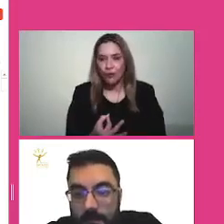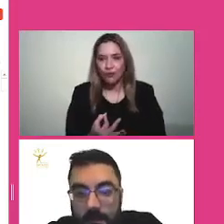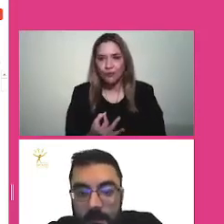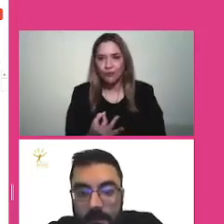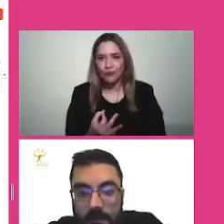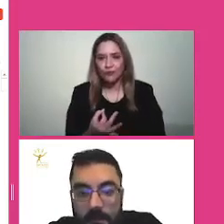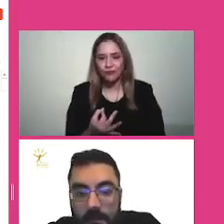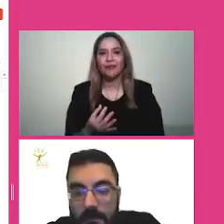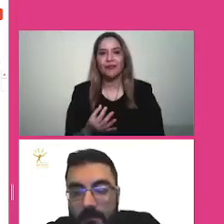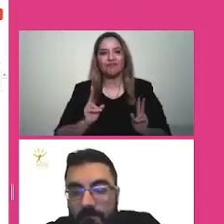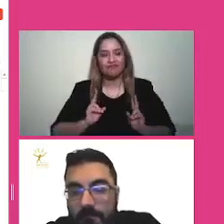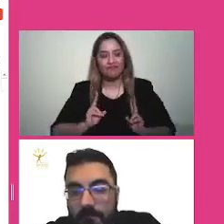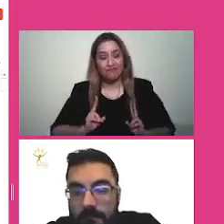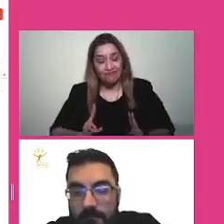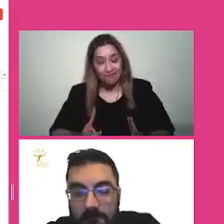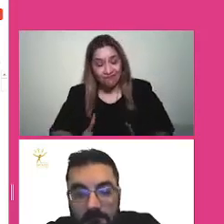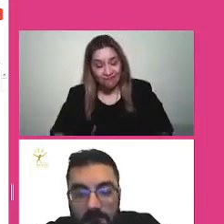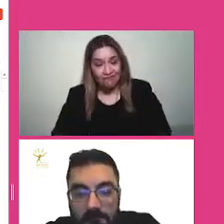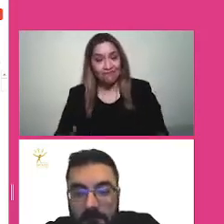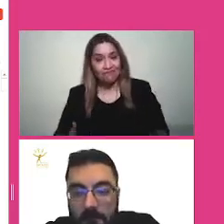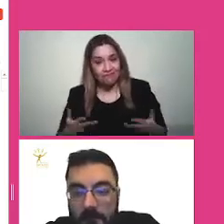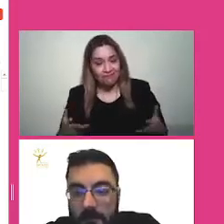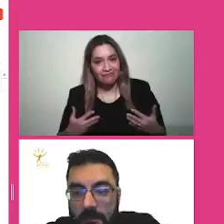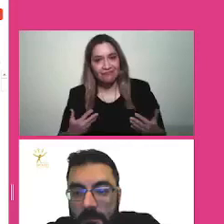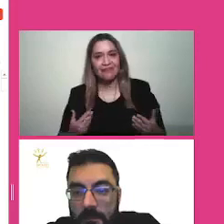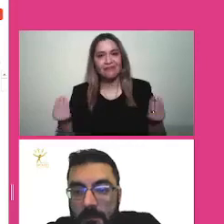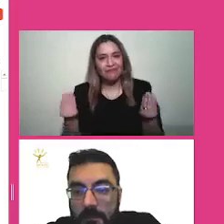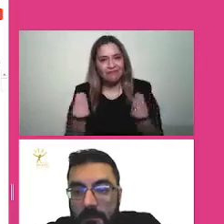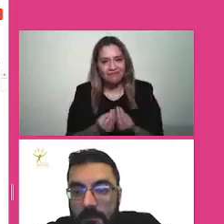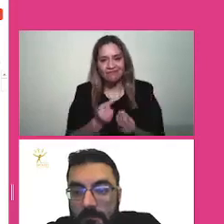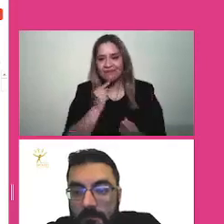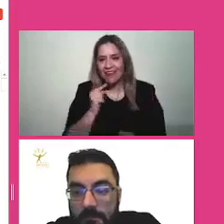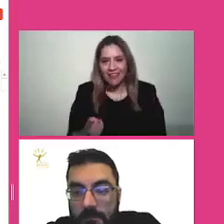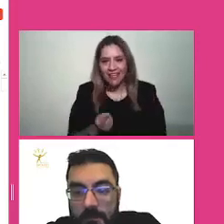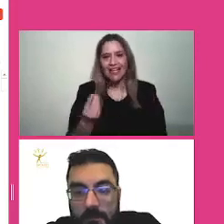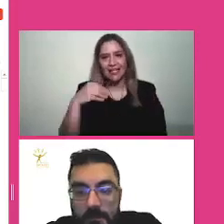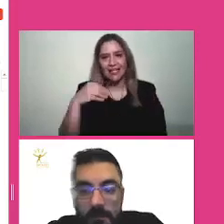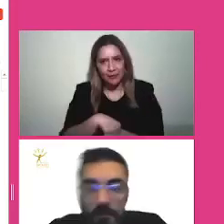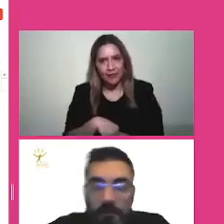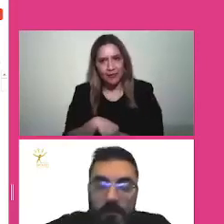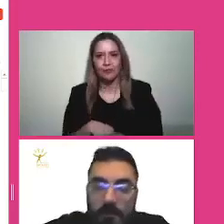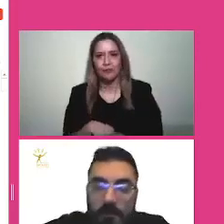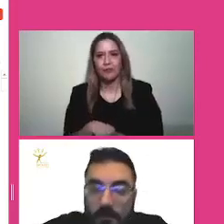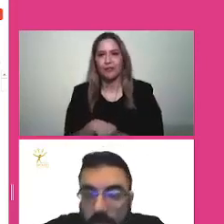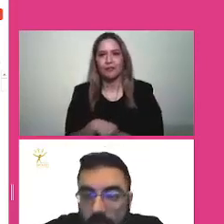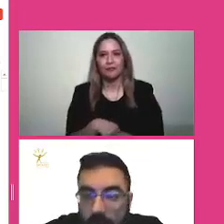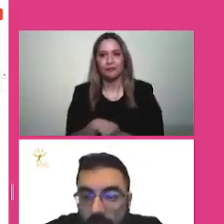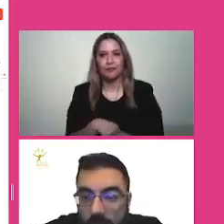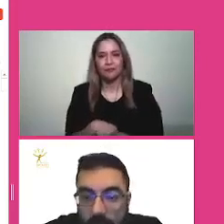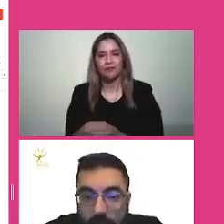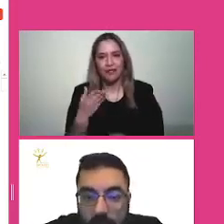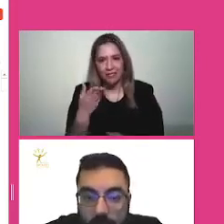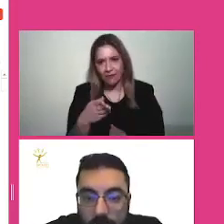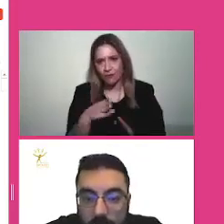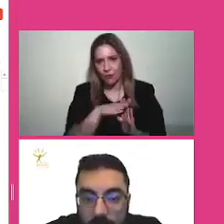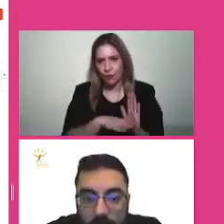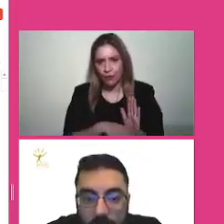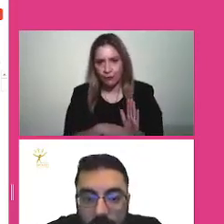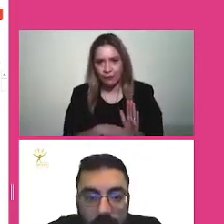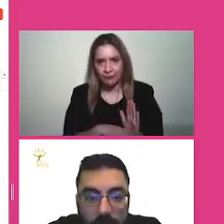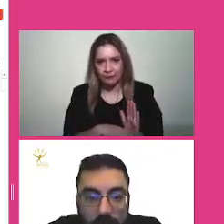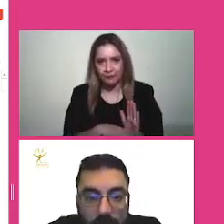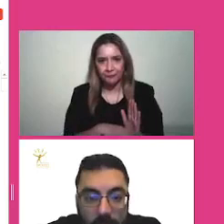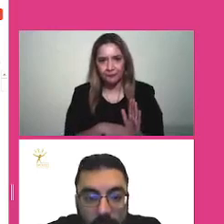έτσι ευτυχείς με τη συγκυρία και με την ευκαιρία που μας δόθηκε να συμμετέχουμε σε αυτό το πρόγραμμα.